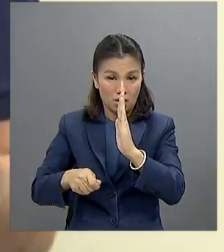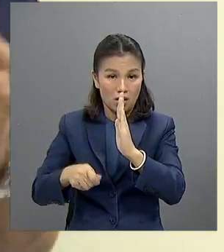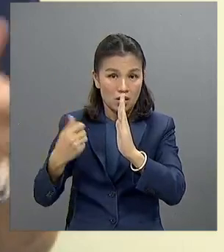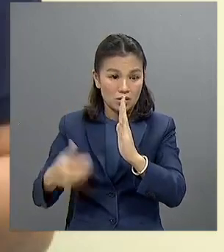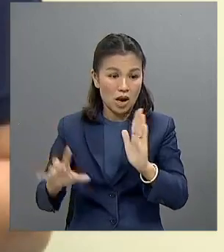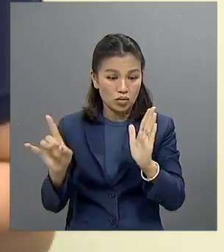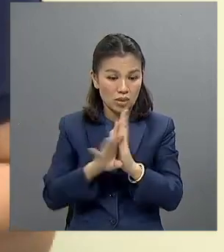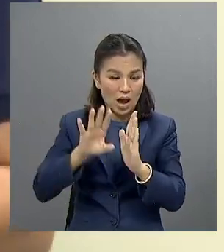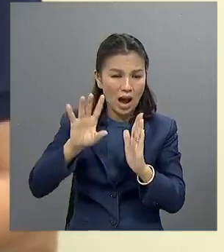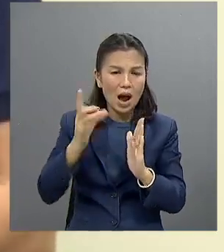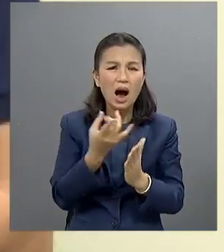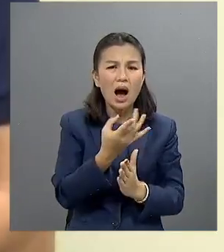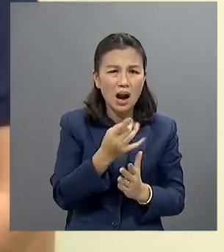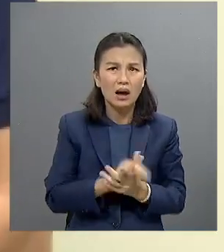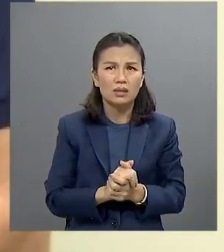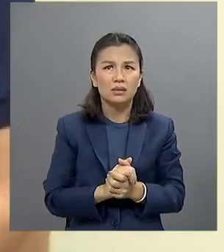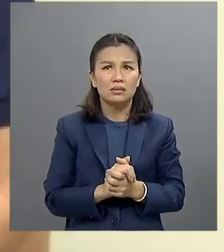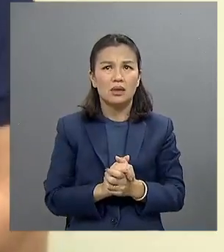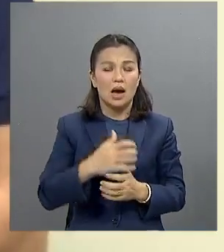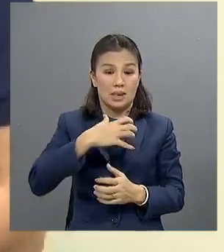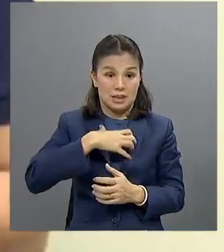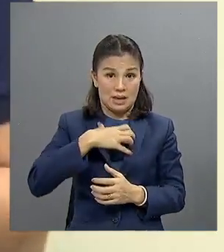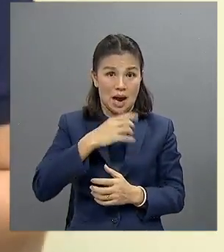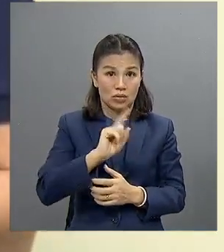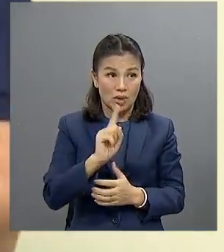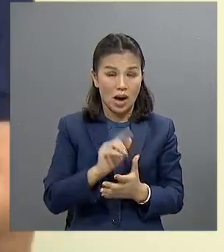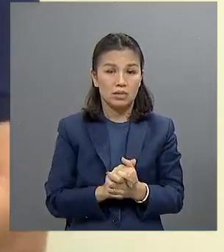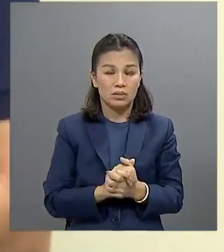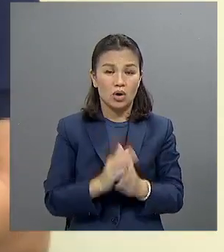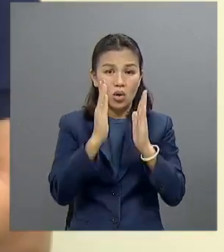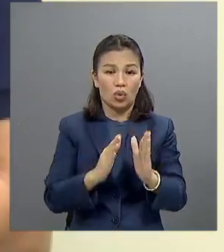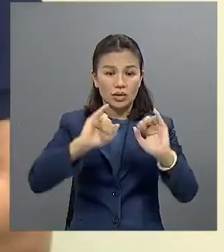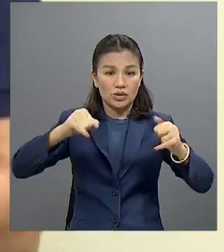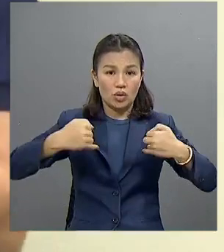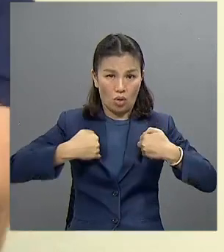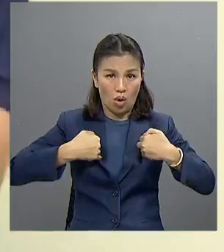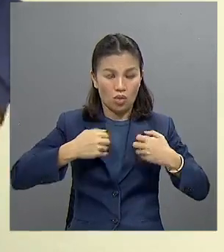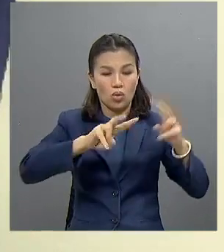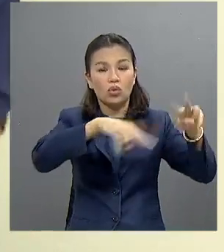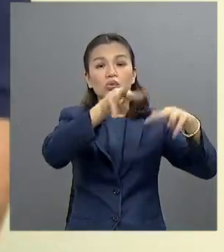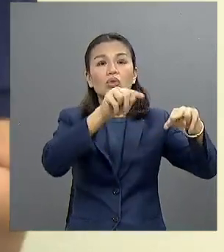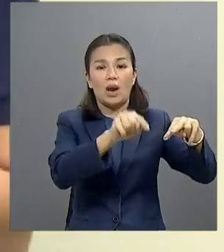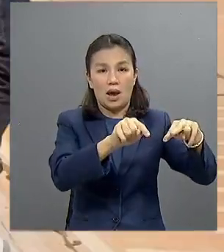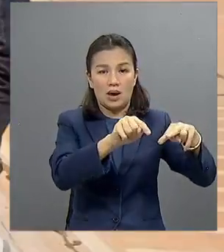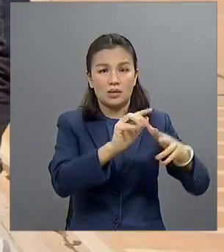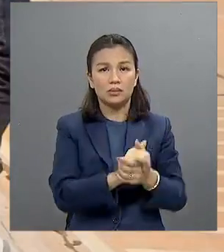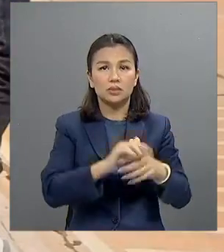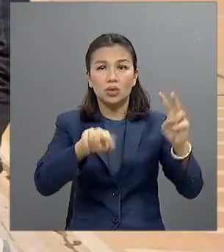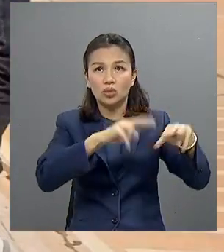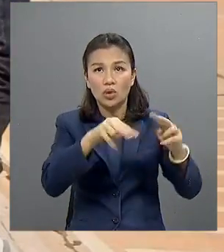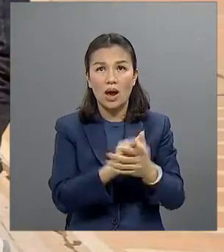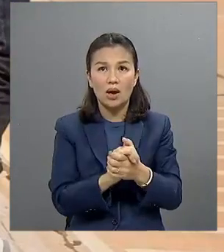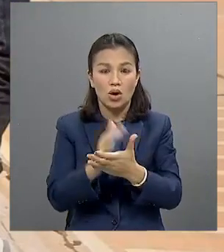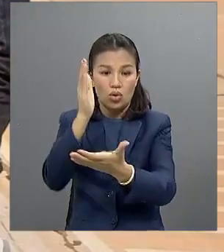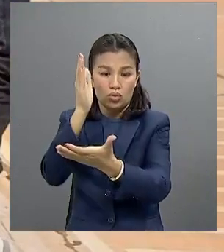กก็คืออยากให้ธารักษ์ซึ่งเป็นเจ้าของพื้นที่เนี่ยเข้ามาดูแลตรงนี้ก่อน1ให้หยุดทั้ง2ฝ่ายสุดท้าย